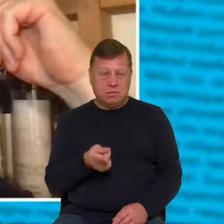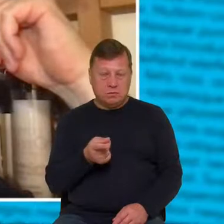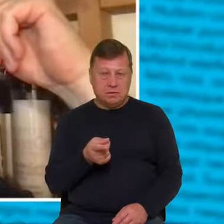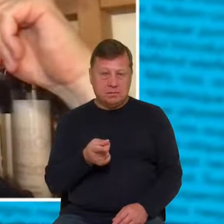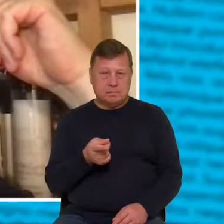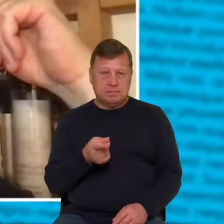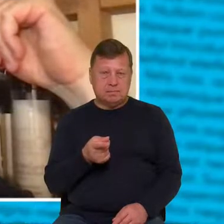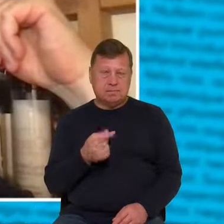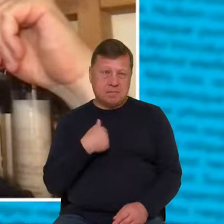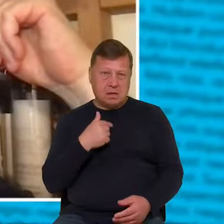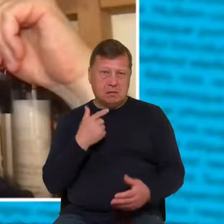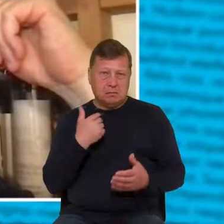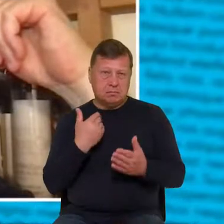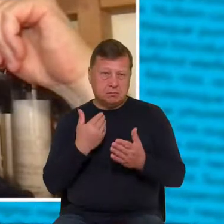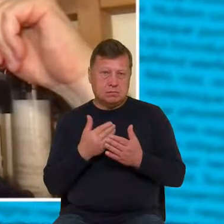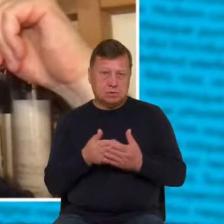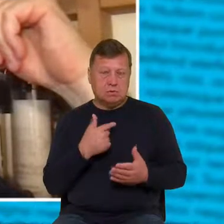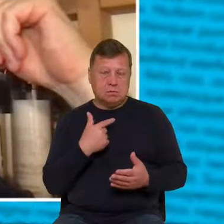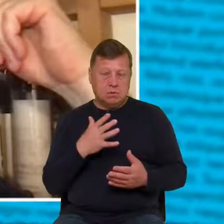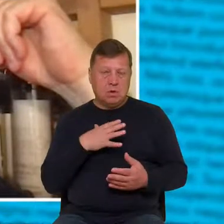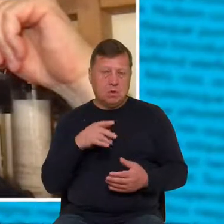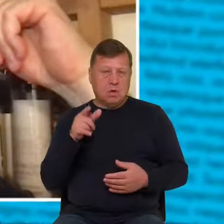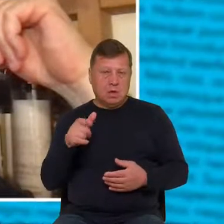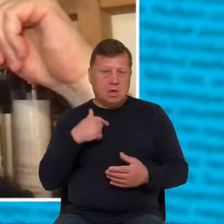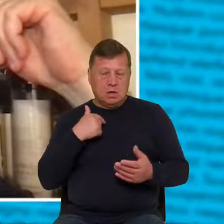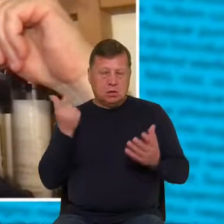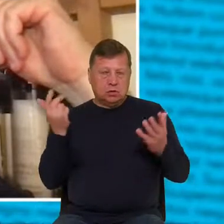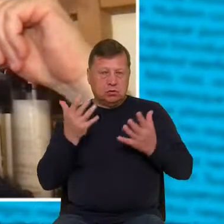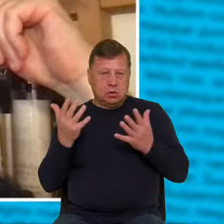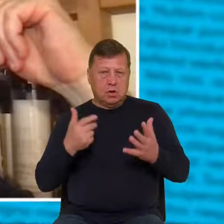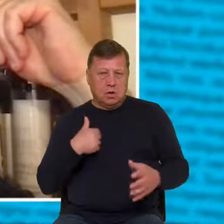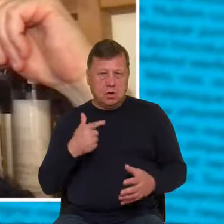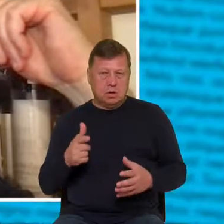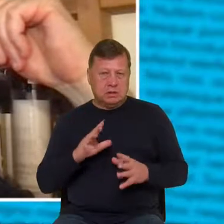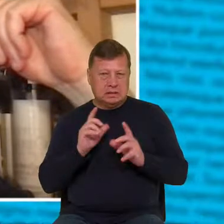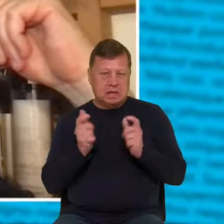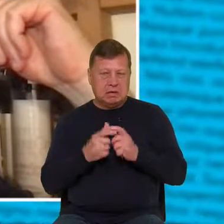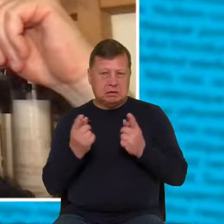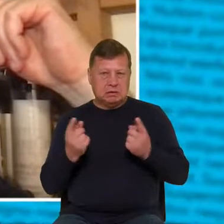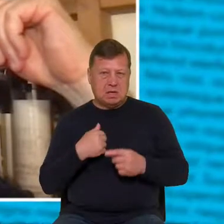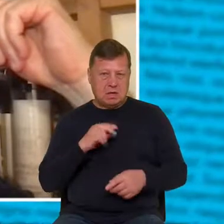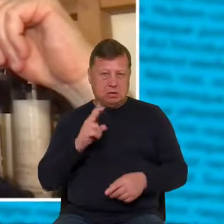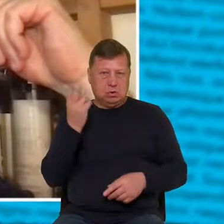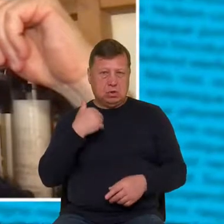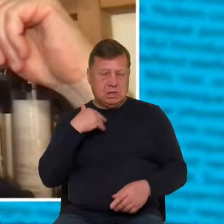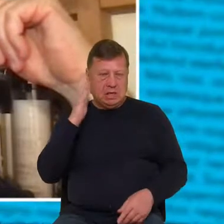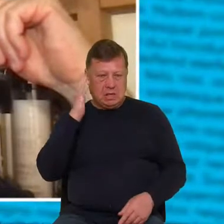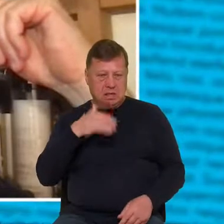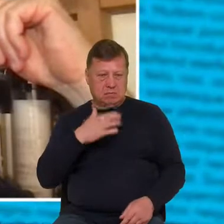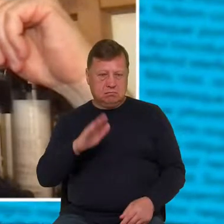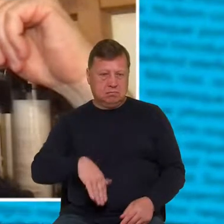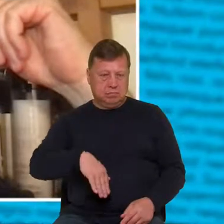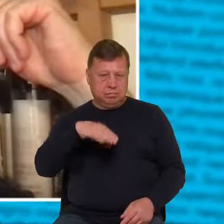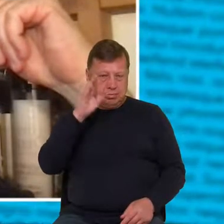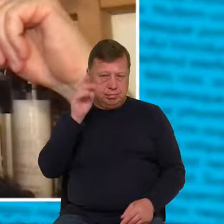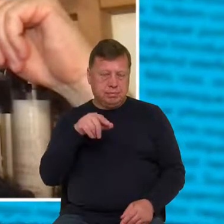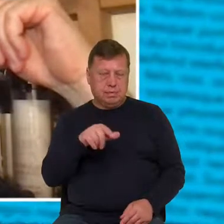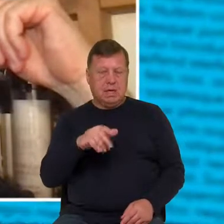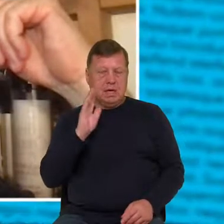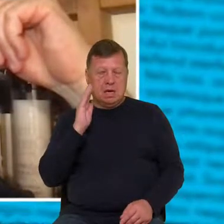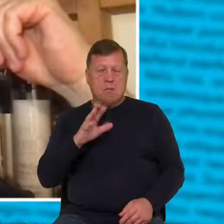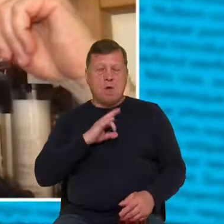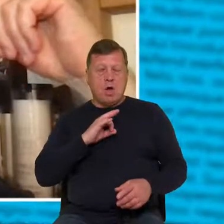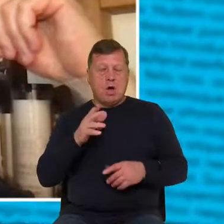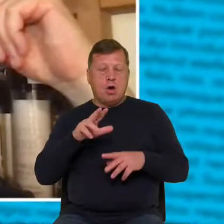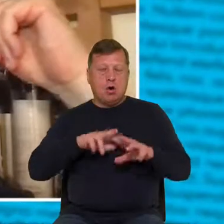prostu byłem zszokowany, tak? Wprowadzało mnie to w zakłopotanie, ta cała sytuacja. Jestem z Irlandii, wyrosłem w Irlandii, moja rodzina pochodzi z północnej